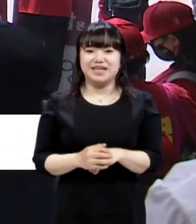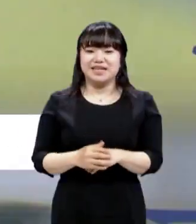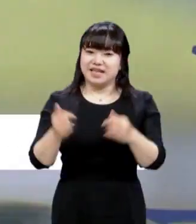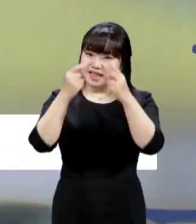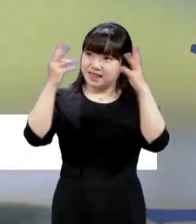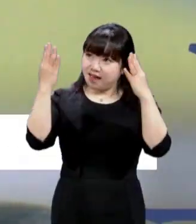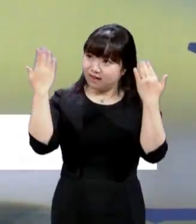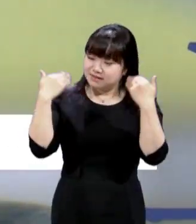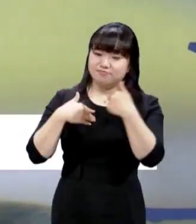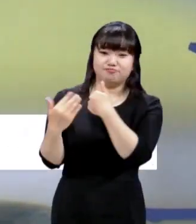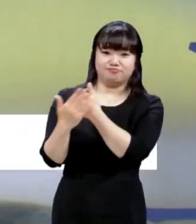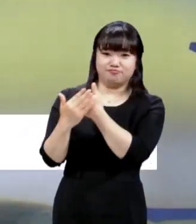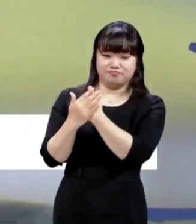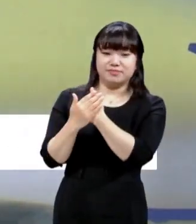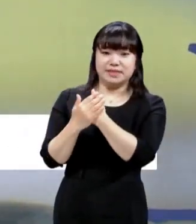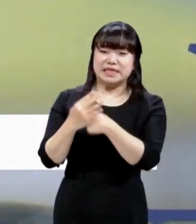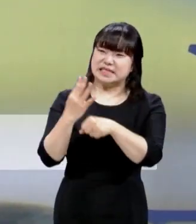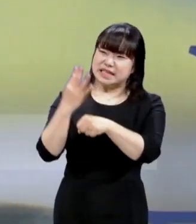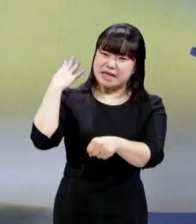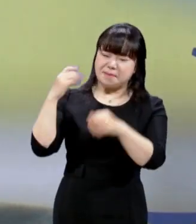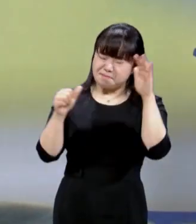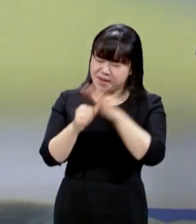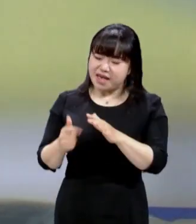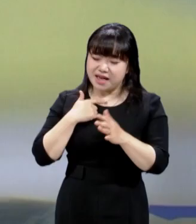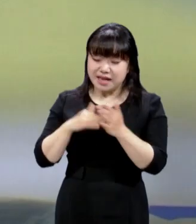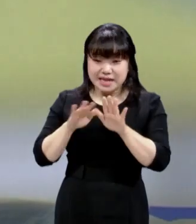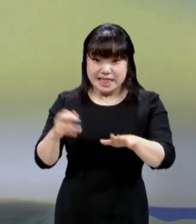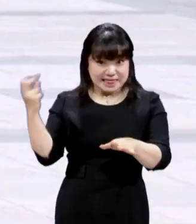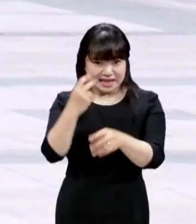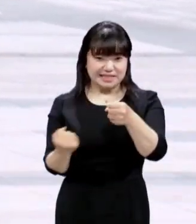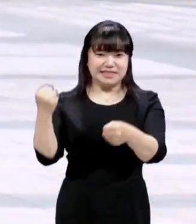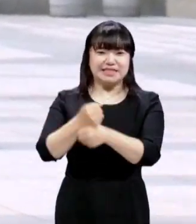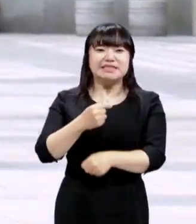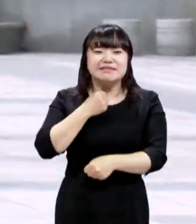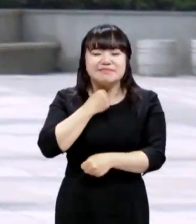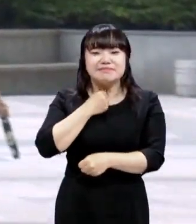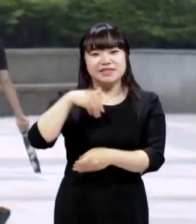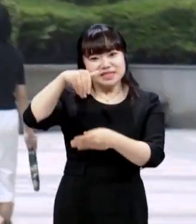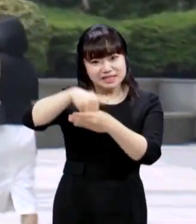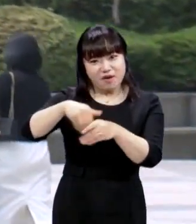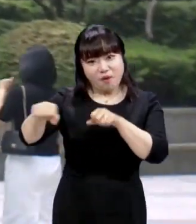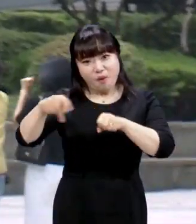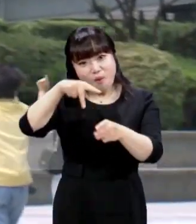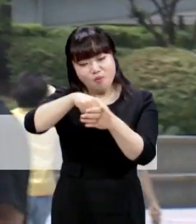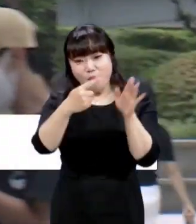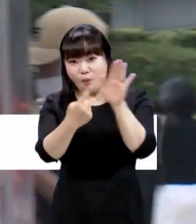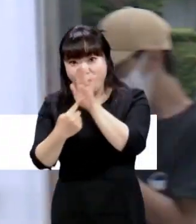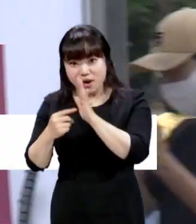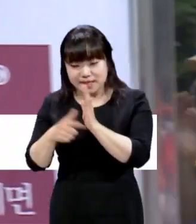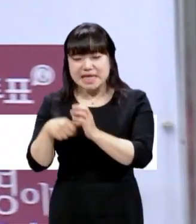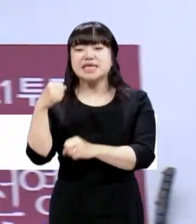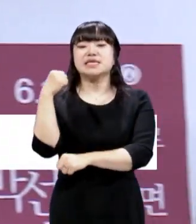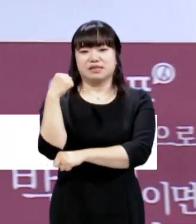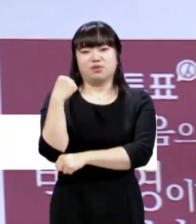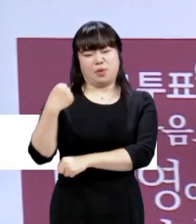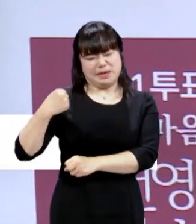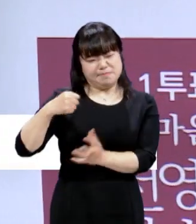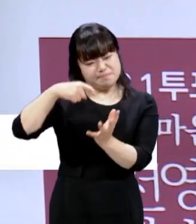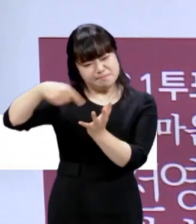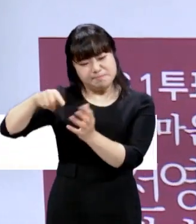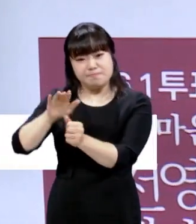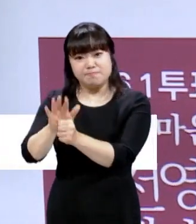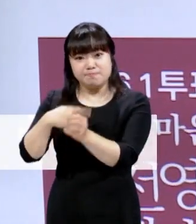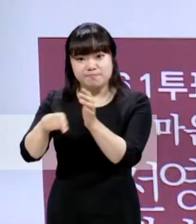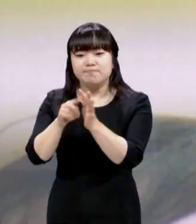상황과 함께 4년 좀 못 이룬 새로운 설교 6 의 시대를 위해 선거운동 기간 동안 기초학력 강화에 초점을 맞추겠다는